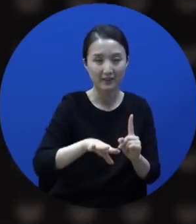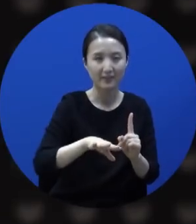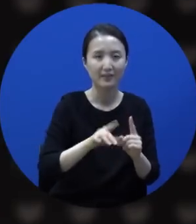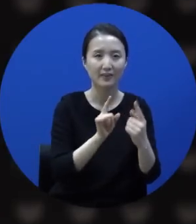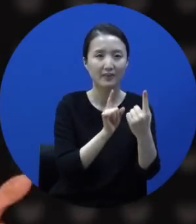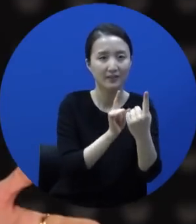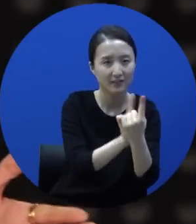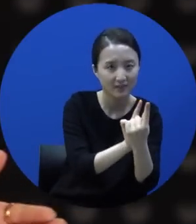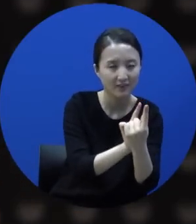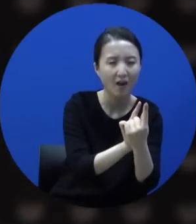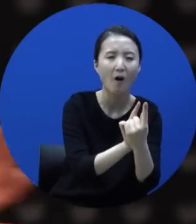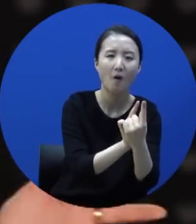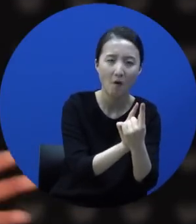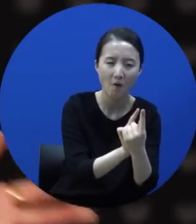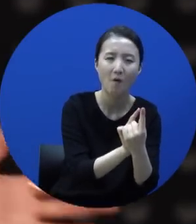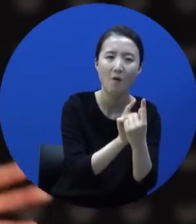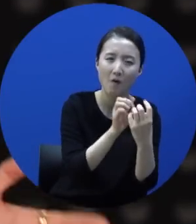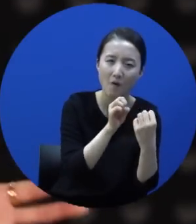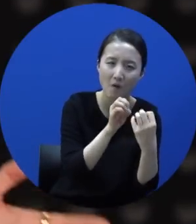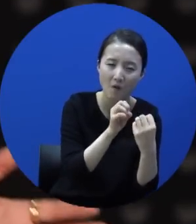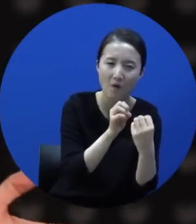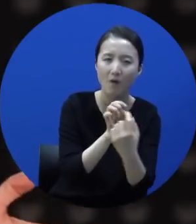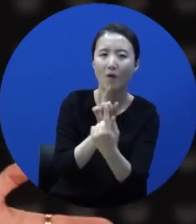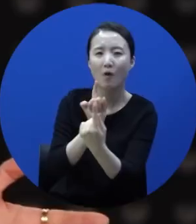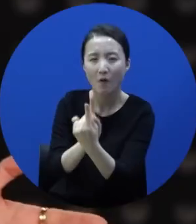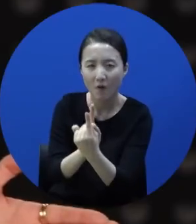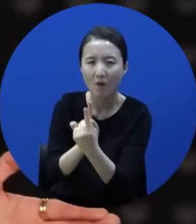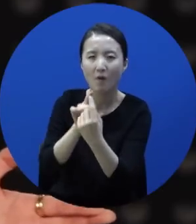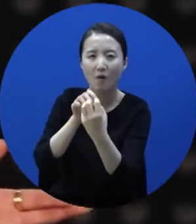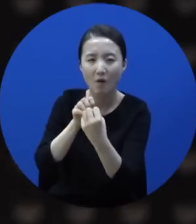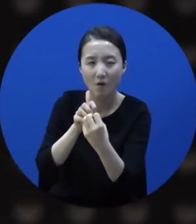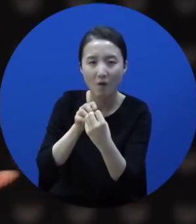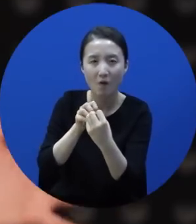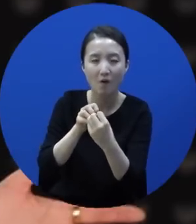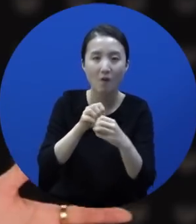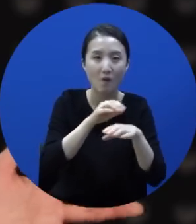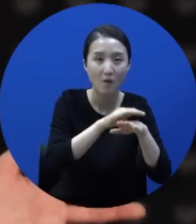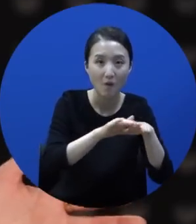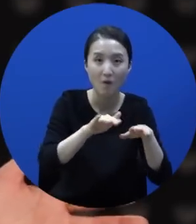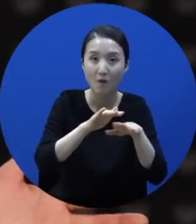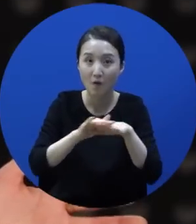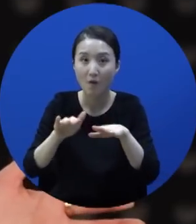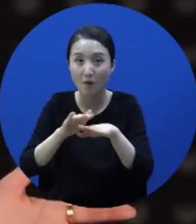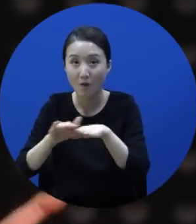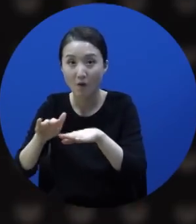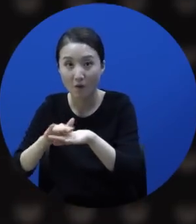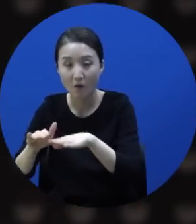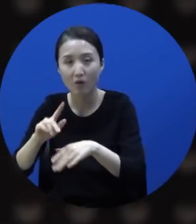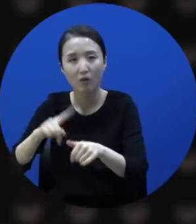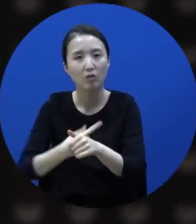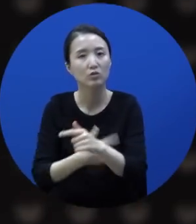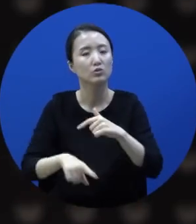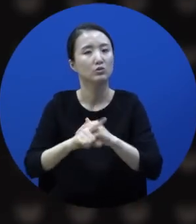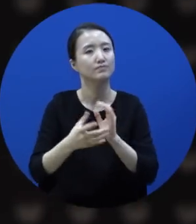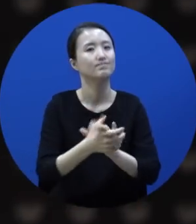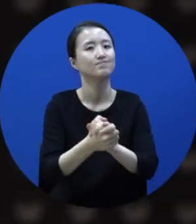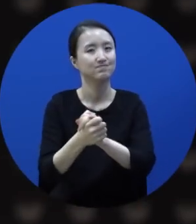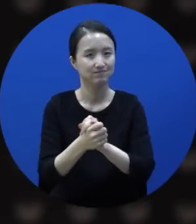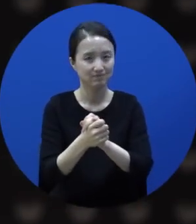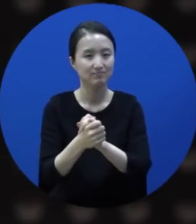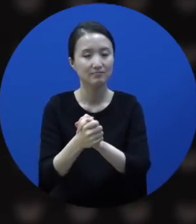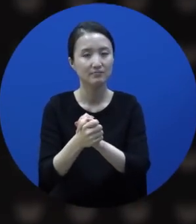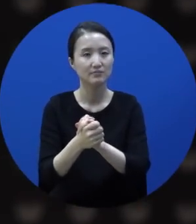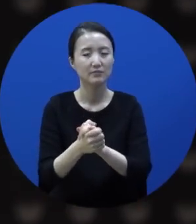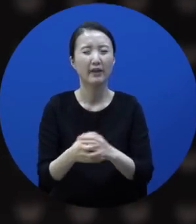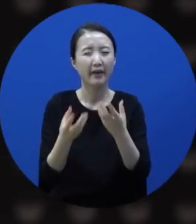우리가 1대 다수에게 글을 계속 전달을 하죠. 근데 1대 다수에게 전달되는 글은 나를 위한 글 같지